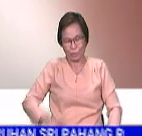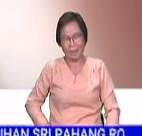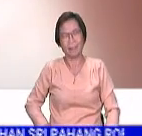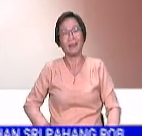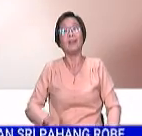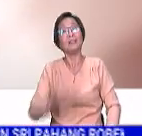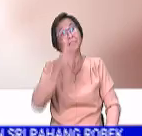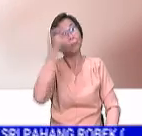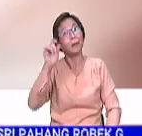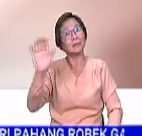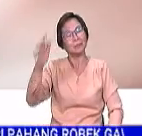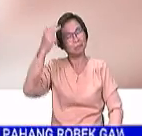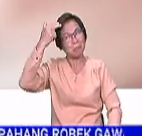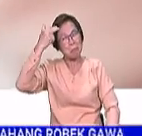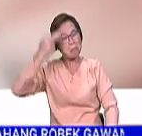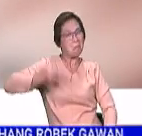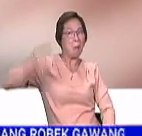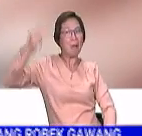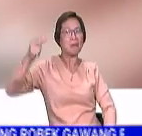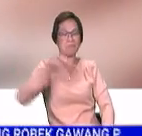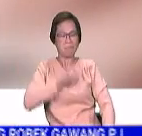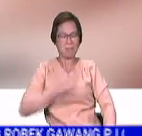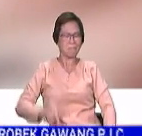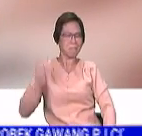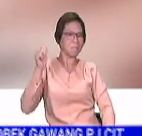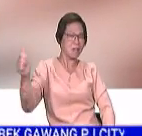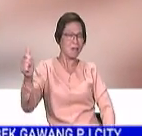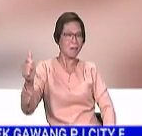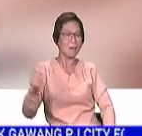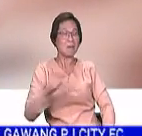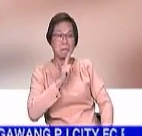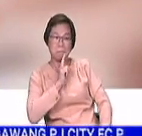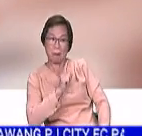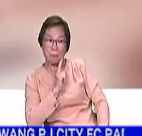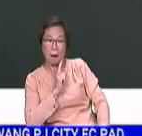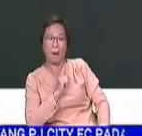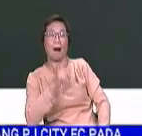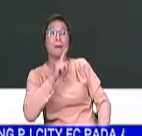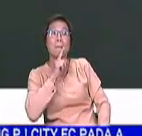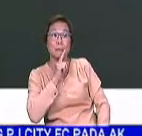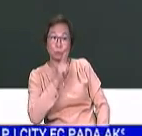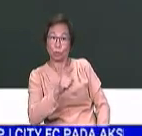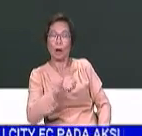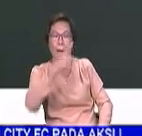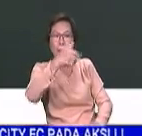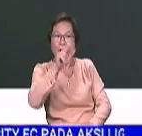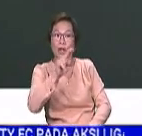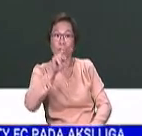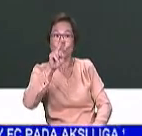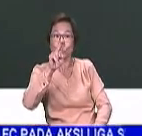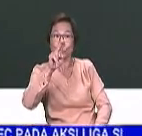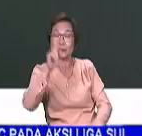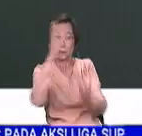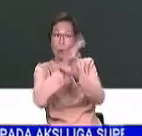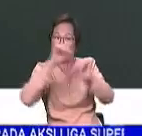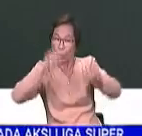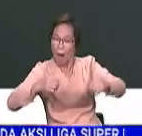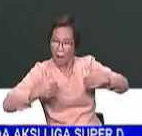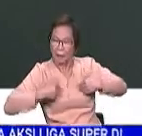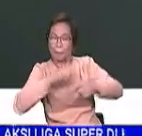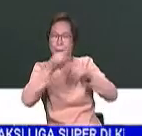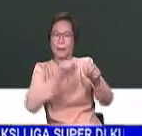agung atas kebijaksanaan Baginda dalam memastikan biar you dance Rawa boleh diadakan apabila